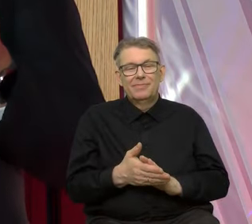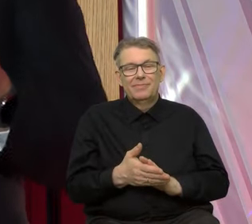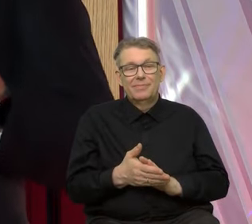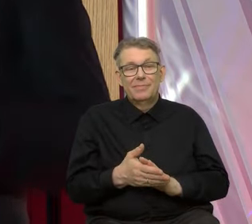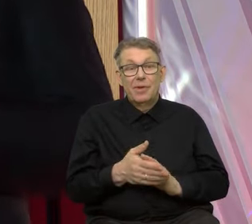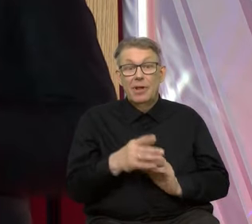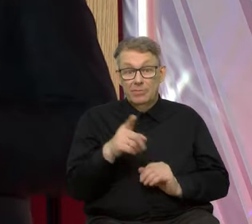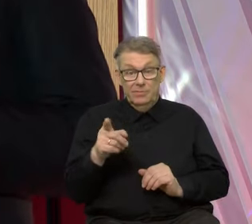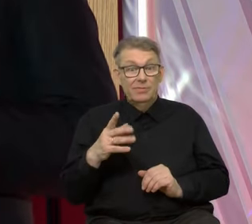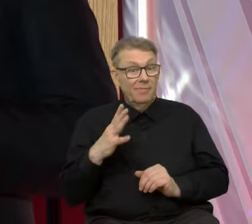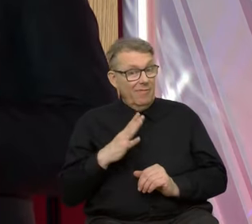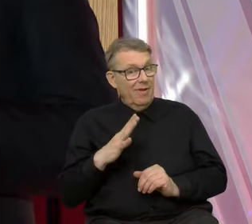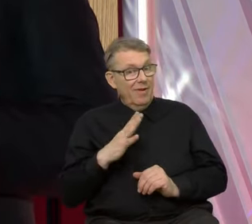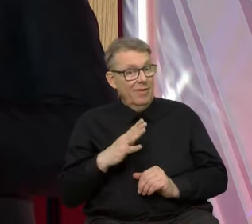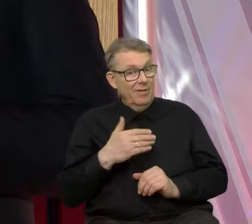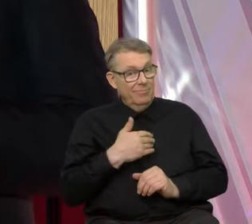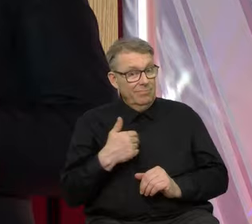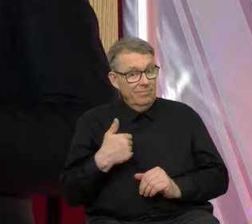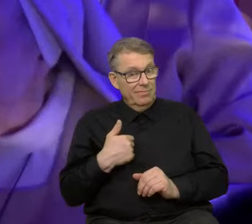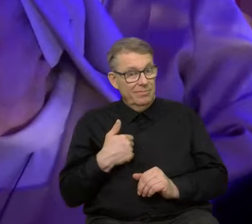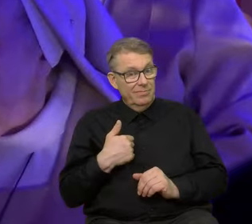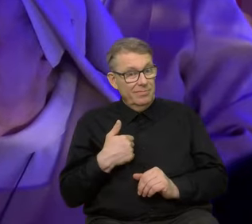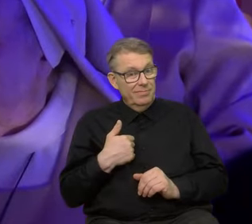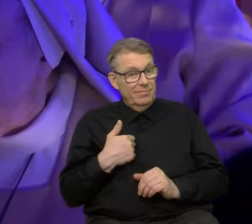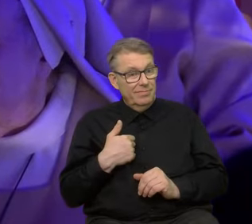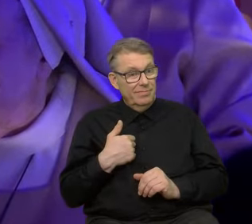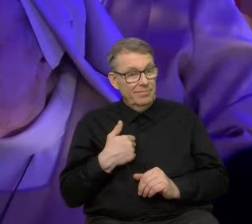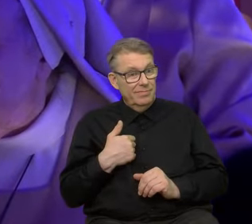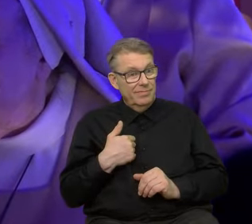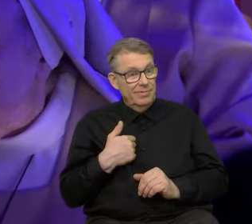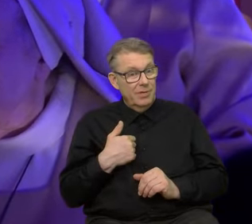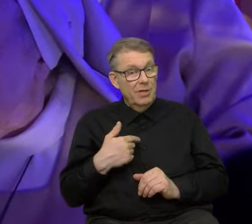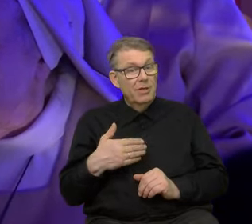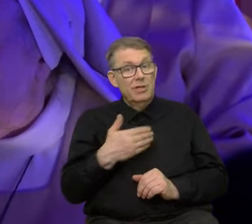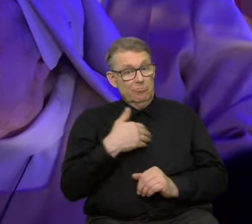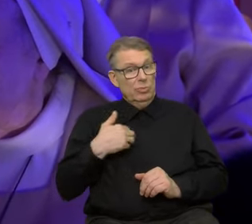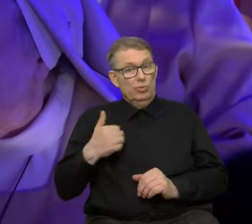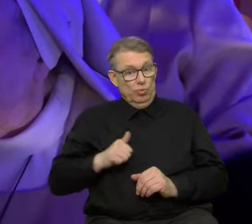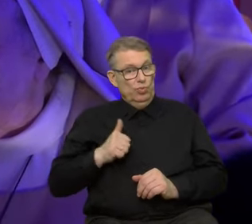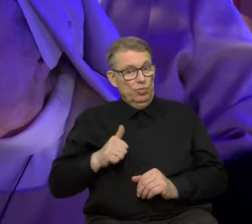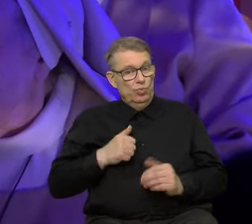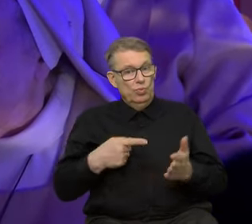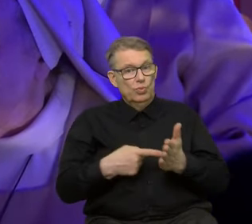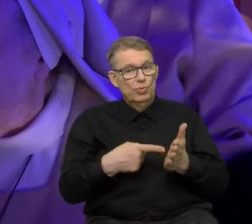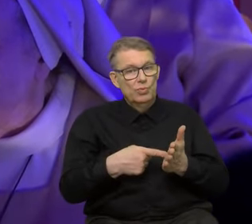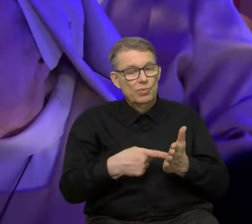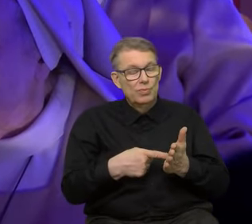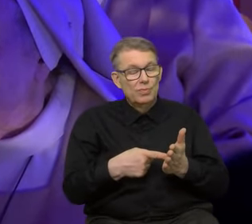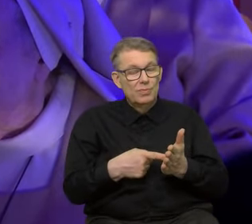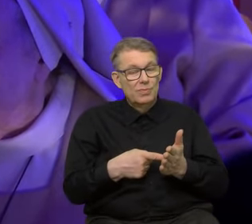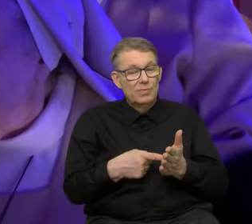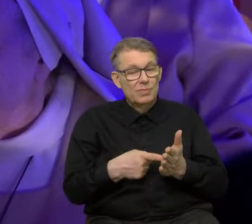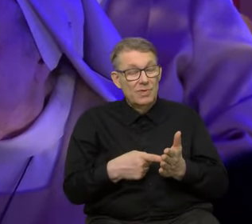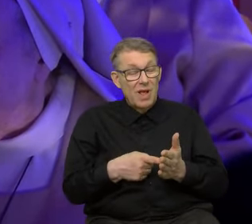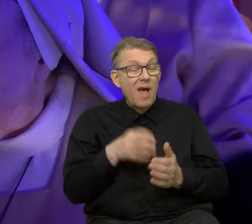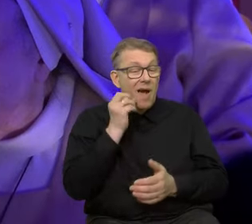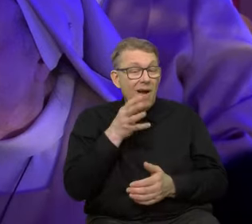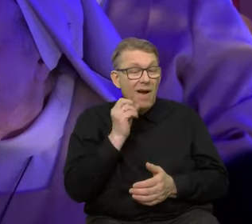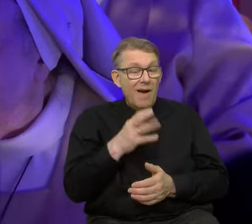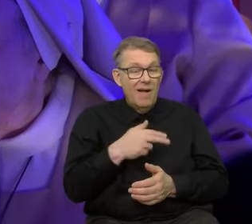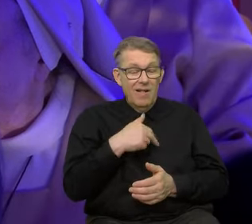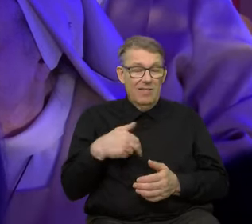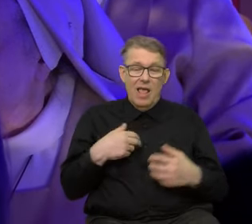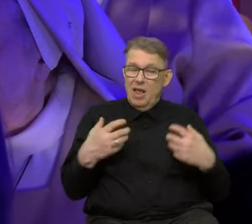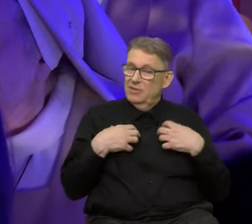Czy my to doceniamy? Czy my jesteśmy z tego dumni? Czy my na co dzień w